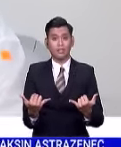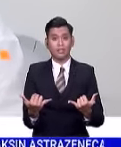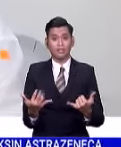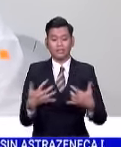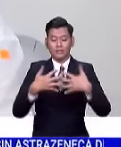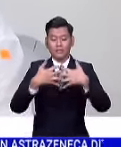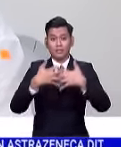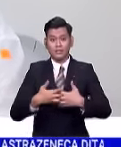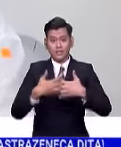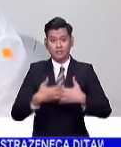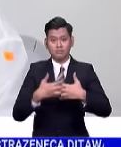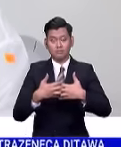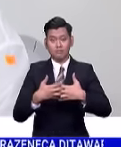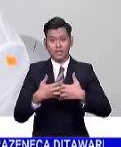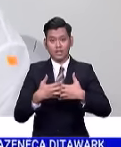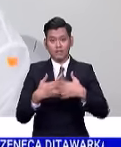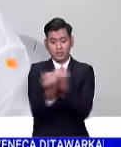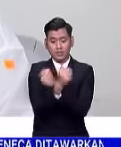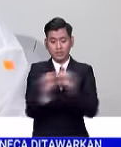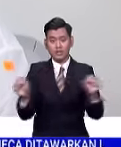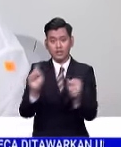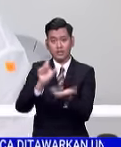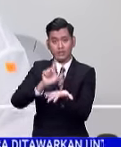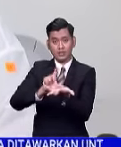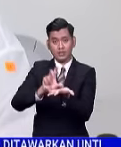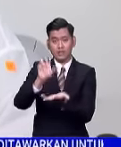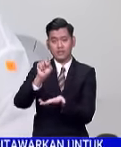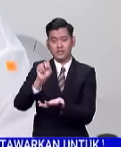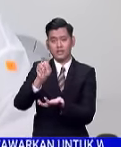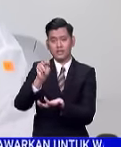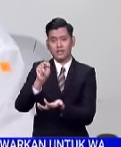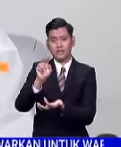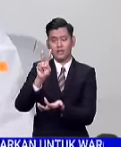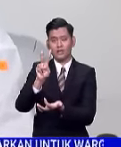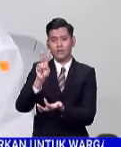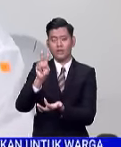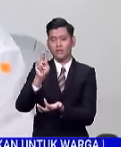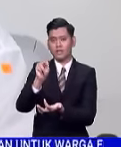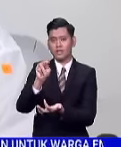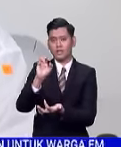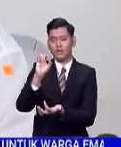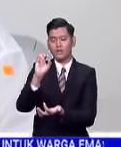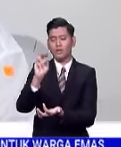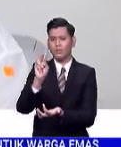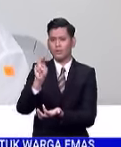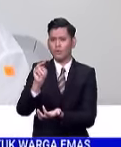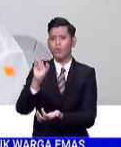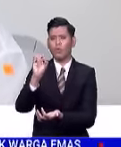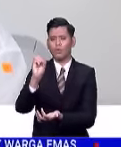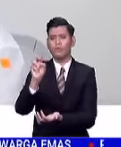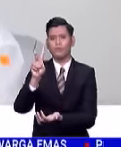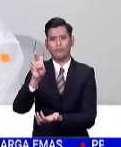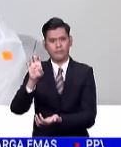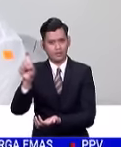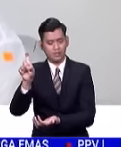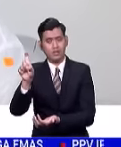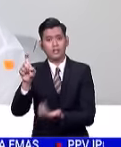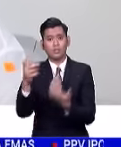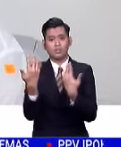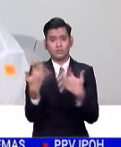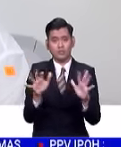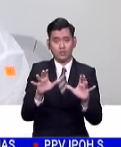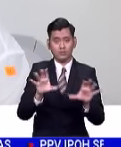kilang ini telah pun siap membotolkan ataupun membuat fill and finish ini